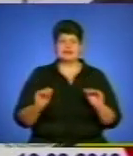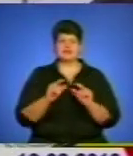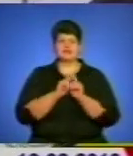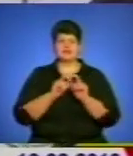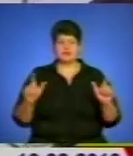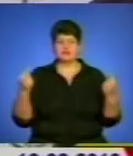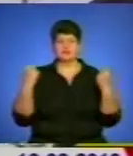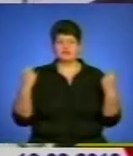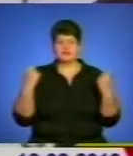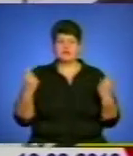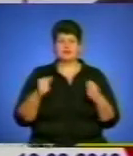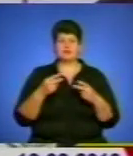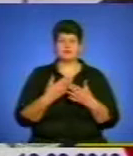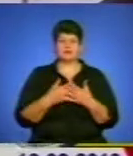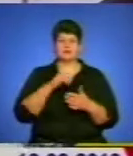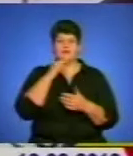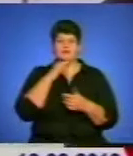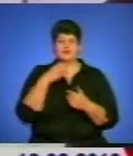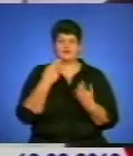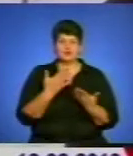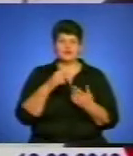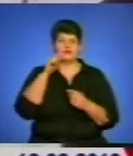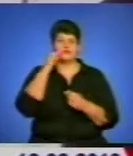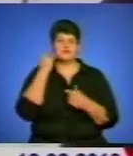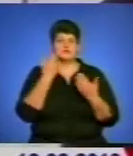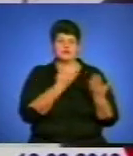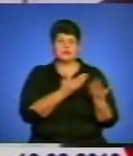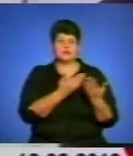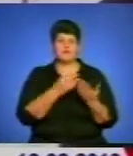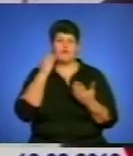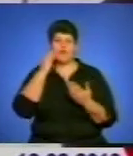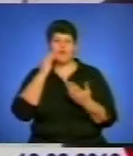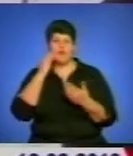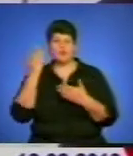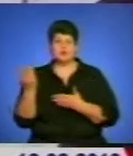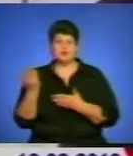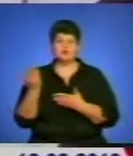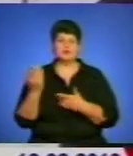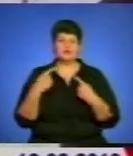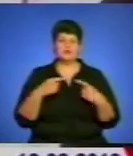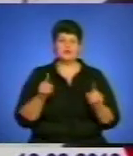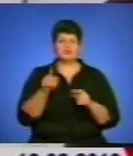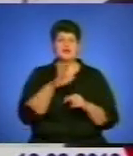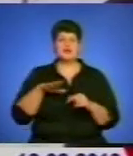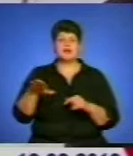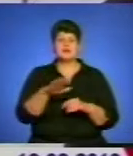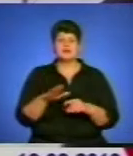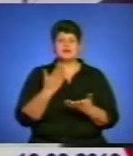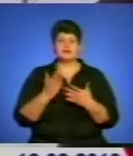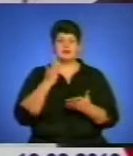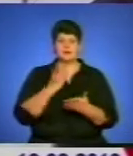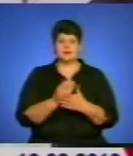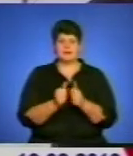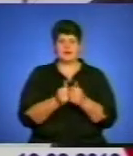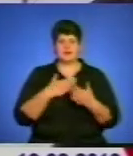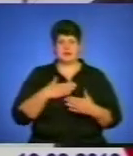звернули, наприклад, увагу сьогодні і в Росії, і в Румунії, і в інших країнах, які знаходяться поруч з